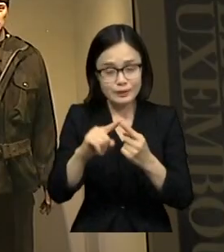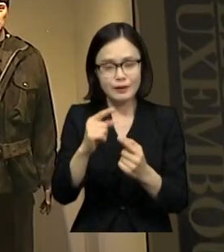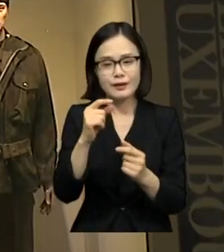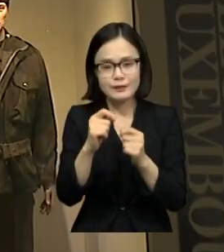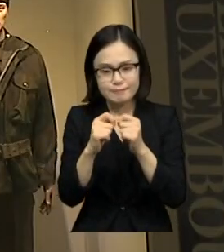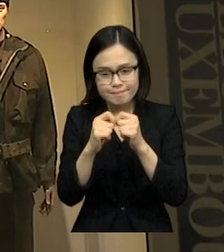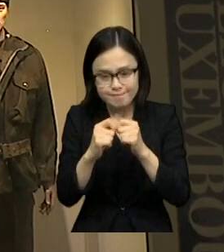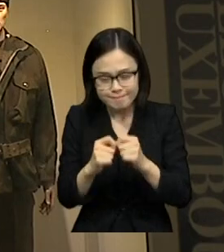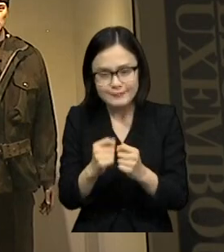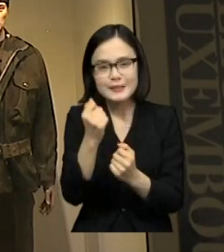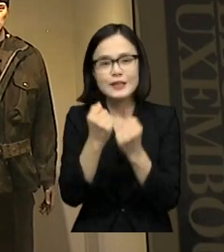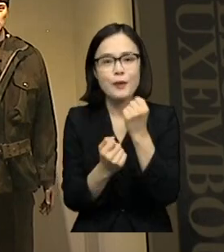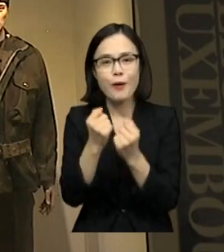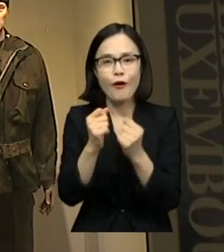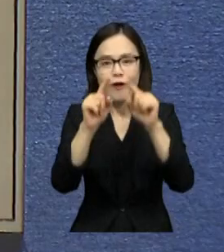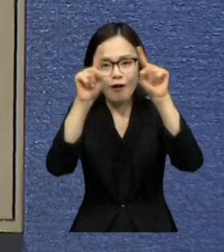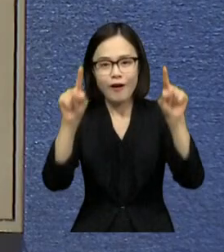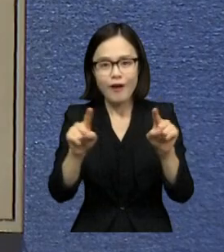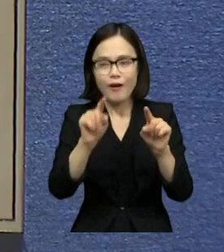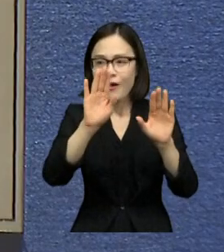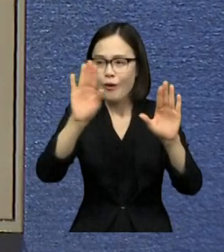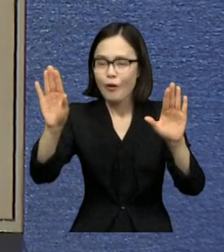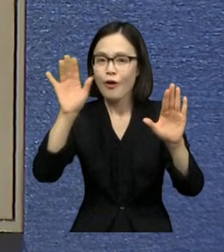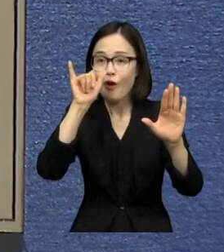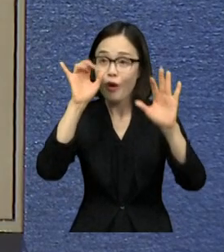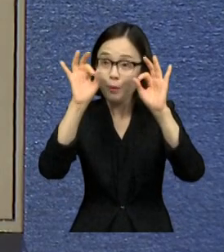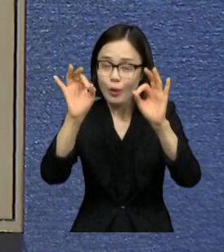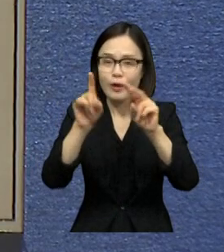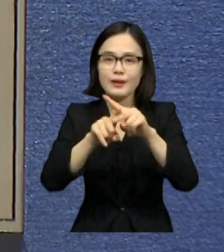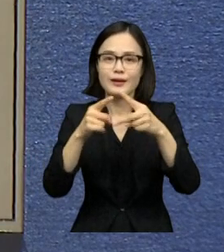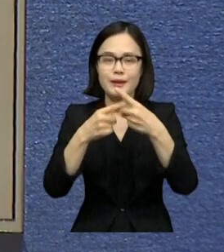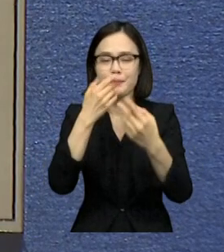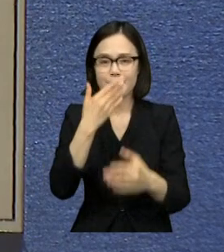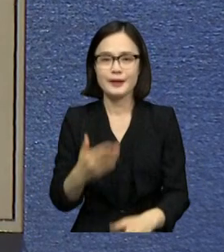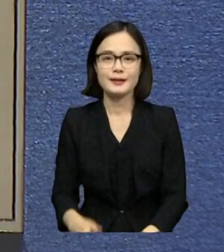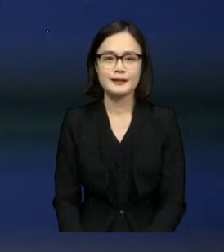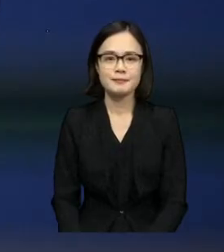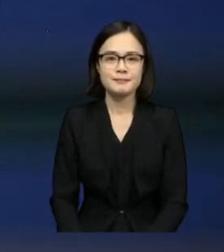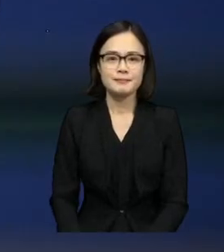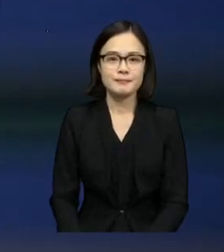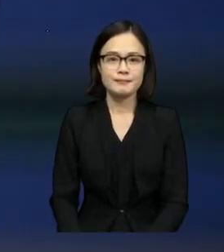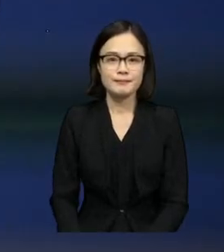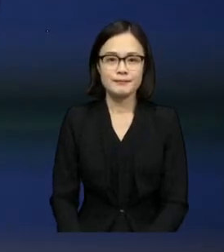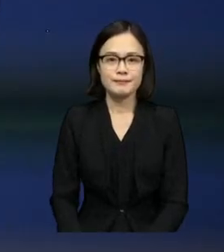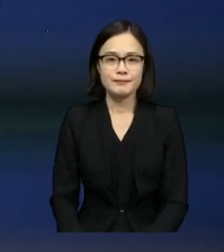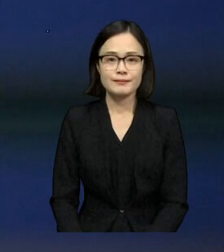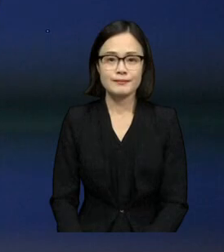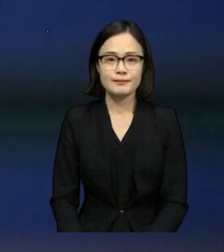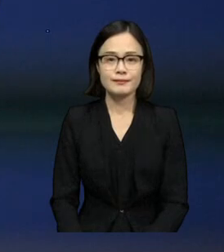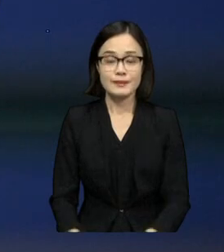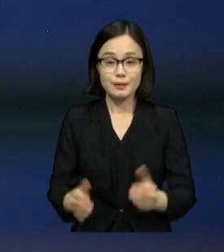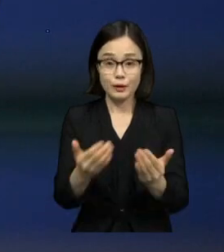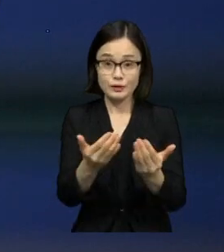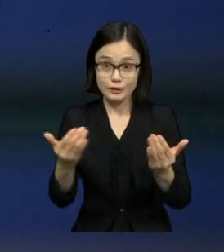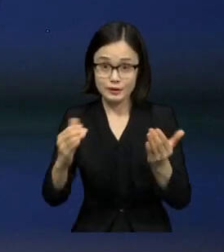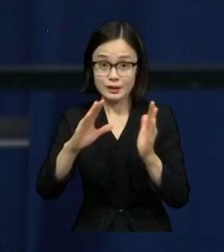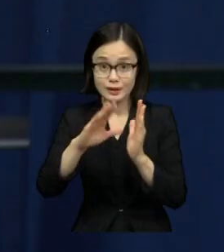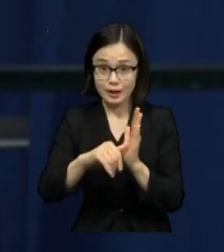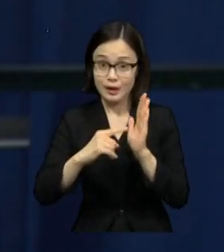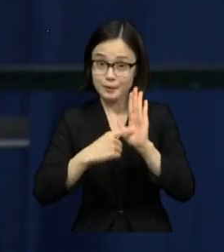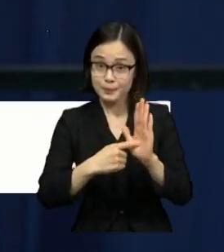안내판도 곳곳에 설치돼 관람객들의 이해를 돕고 있습니다. 이번 기획 전시에 선보인